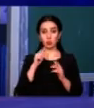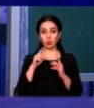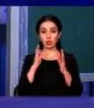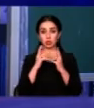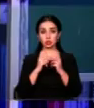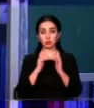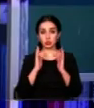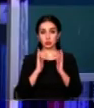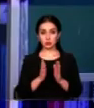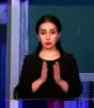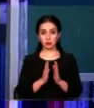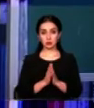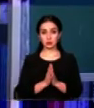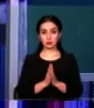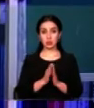hisoblab chiqsak